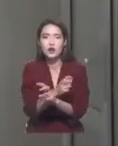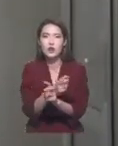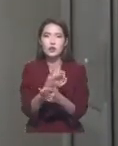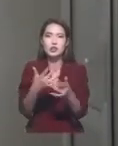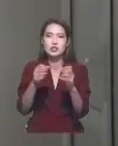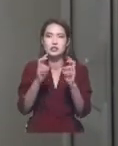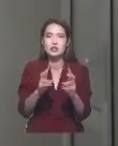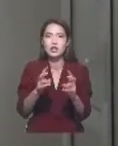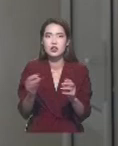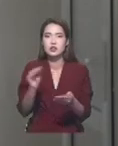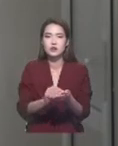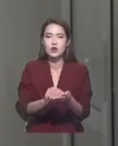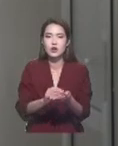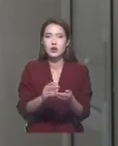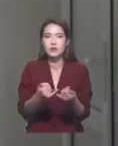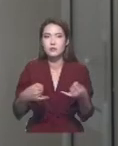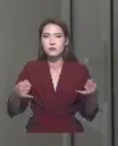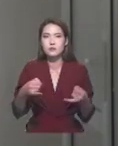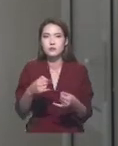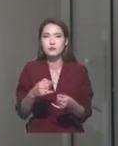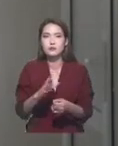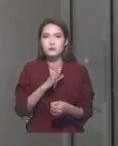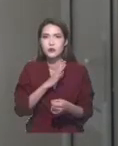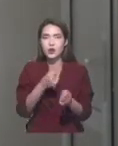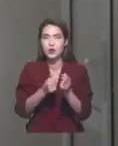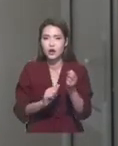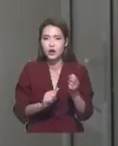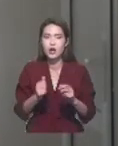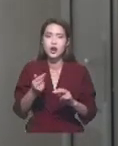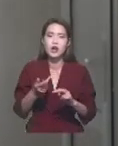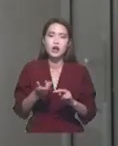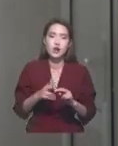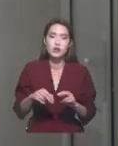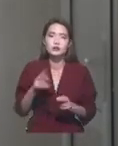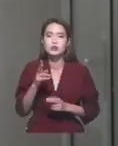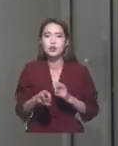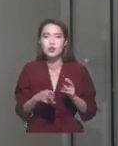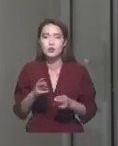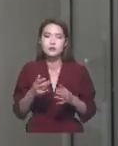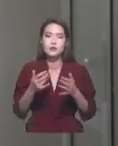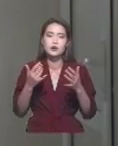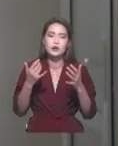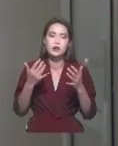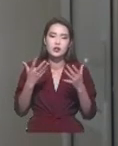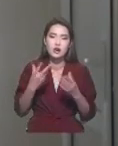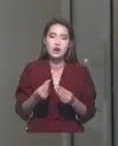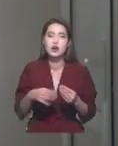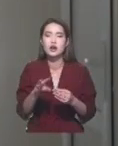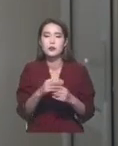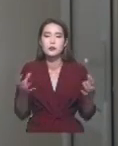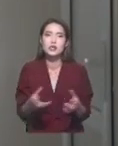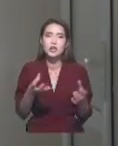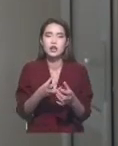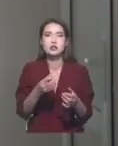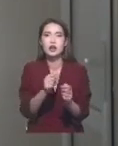білесіздер. Көрімсіз болады. Сондықтан да мынау аяқтан сүйек алып, оның тамырын сақтап,